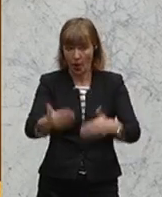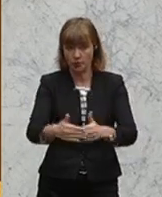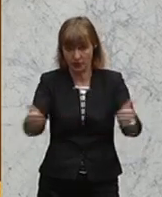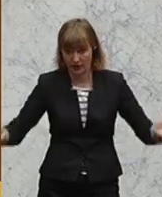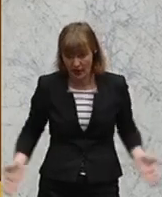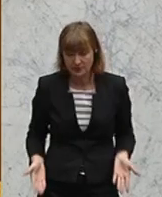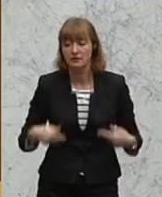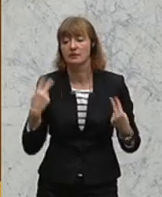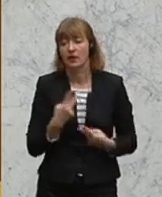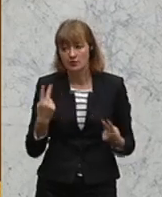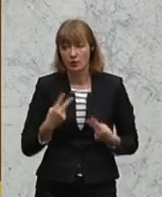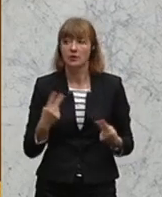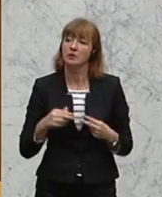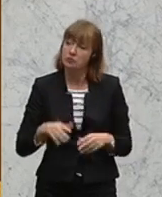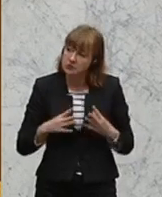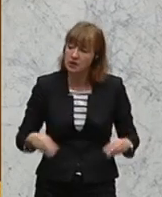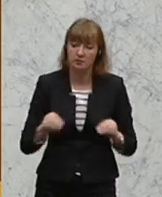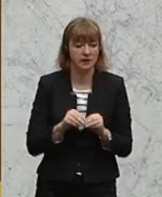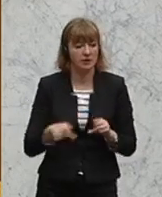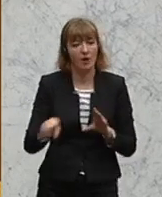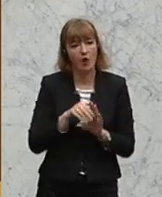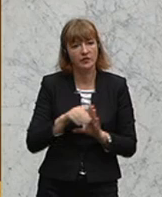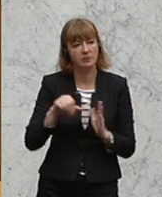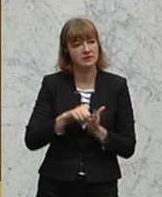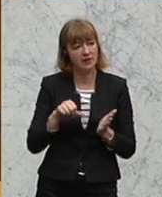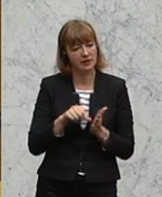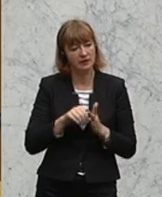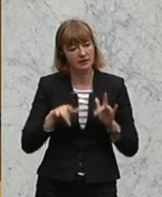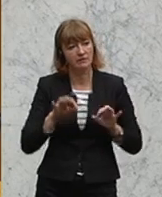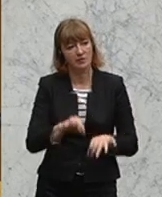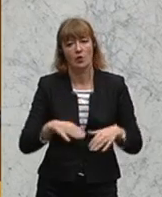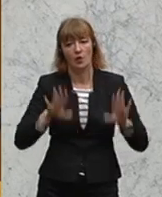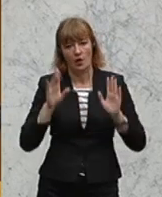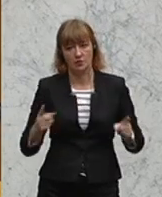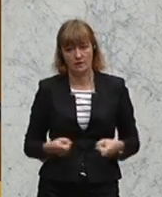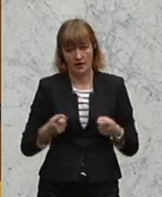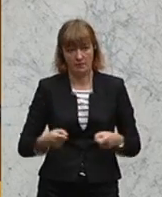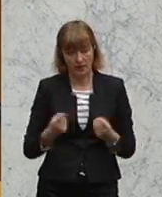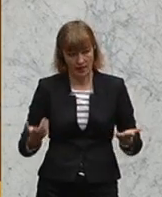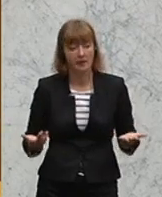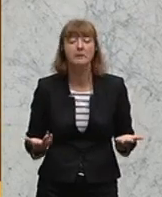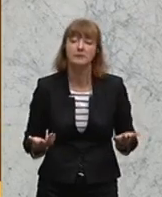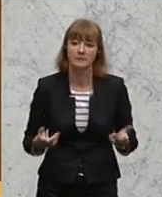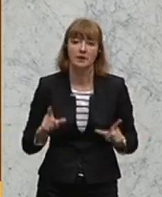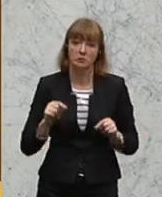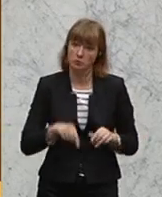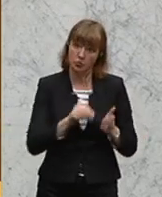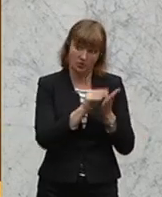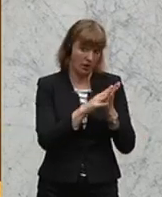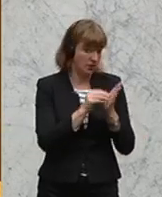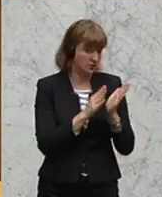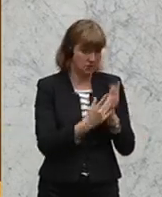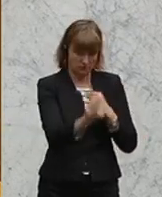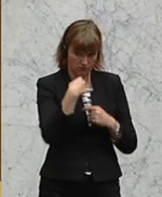Außengrenze natürlich auch gemeinsame Aufnahmezentren haben für Asylwerber. Die müssen registriert werden